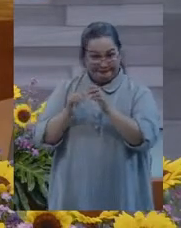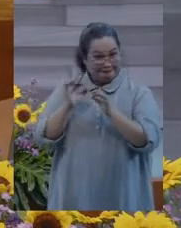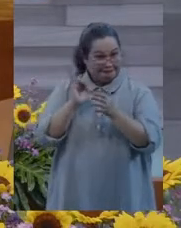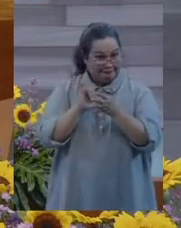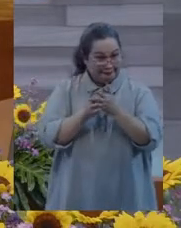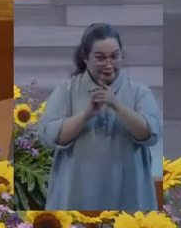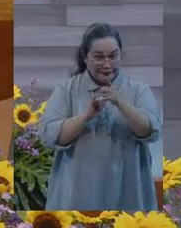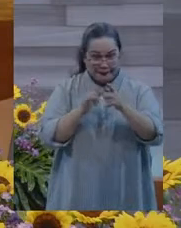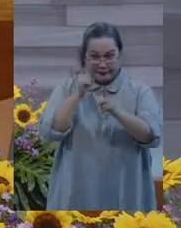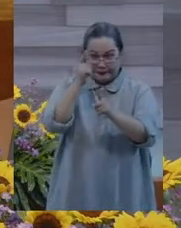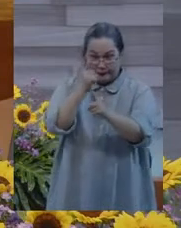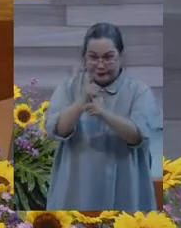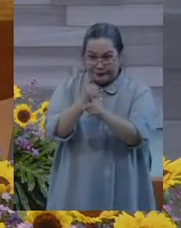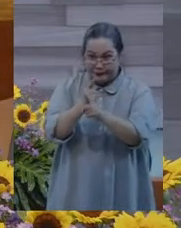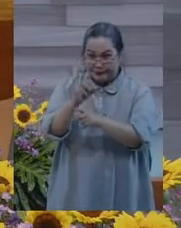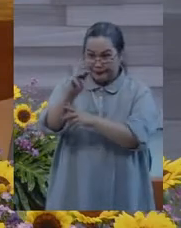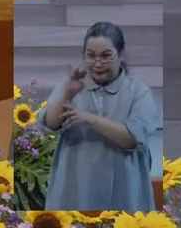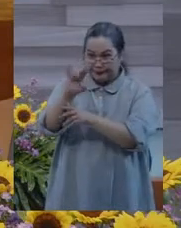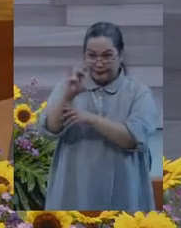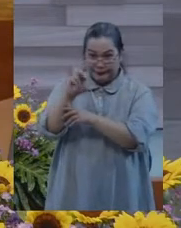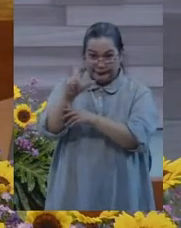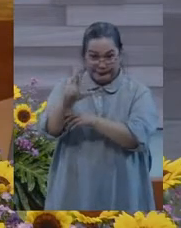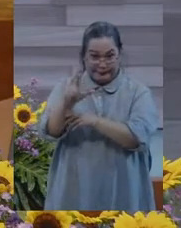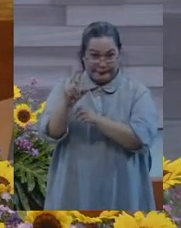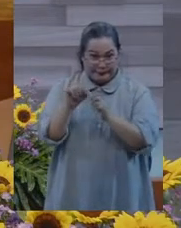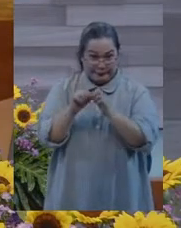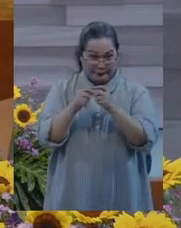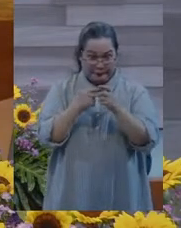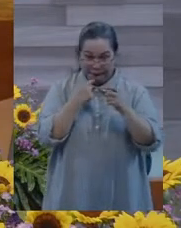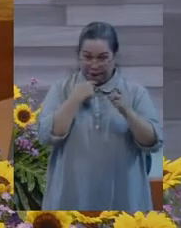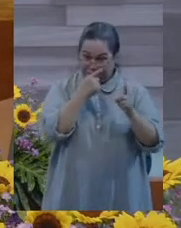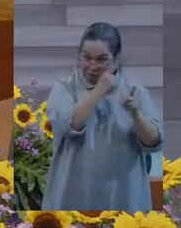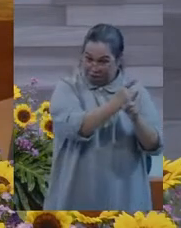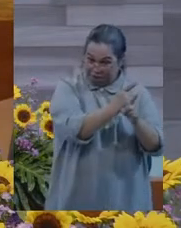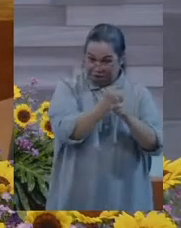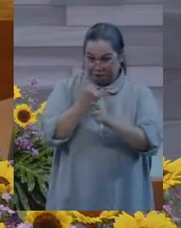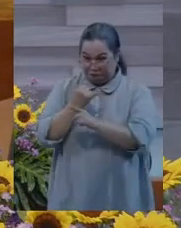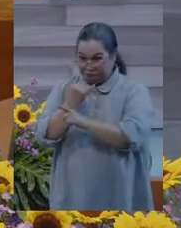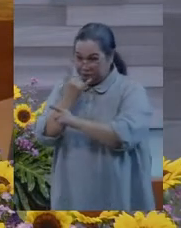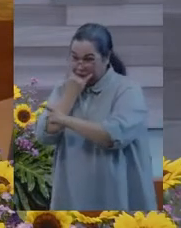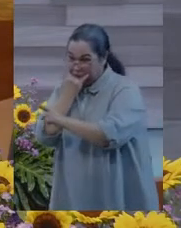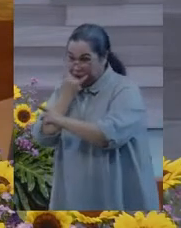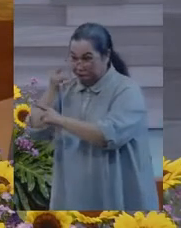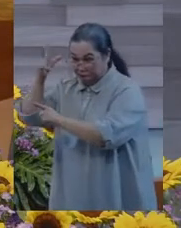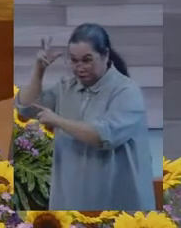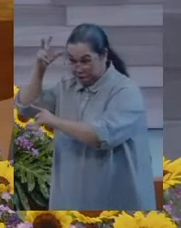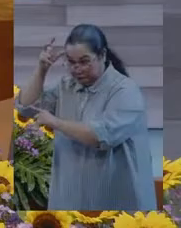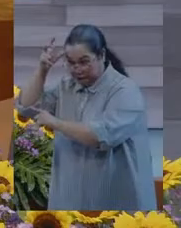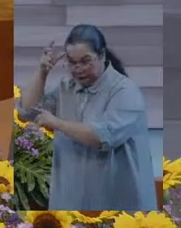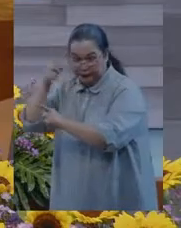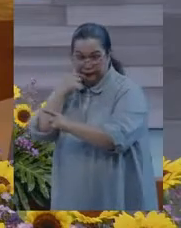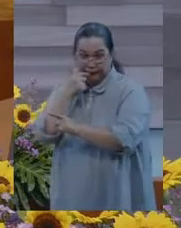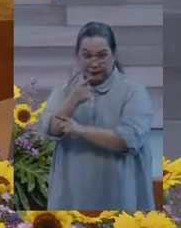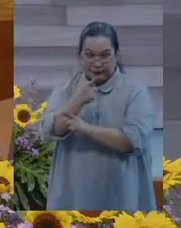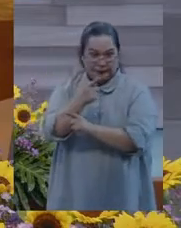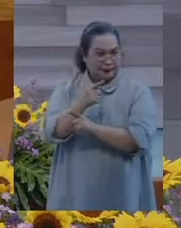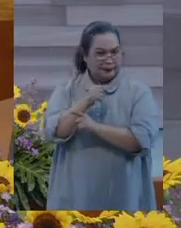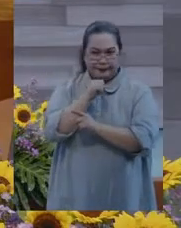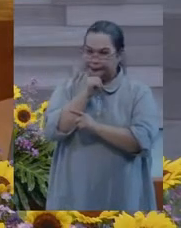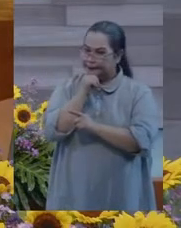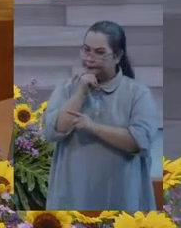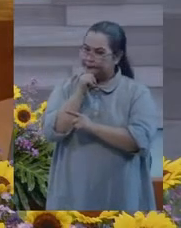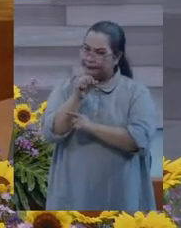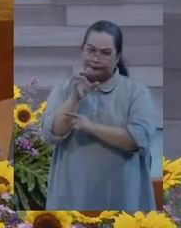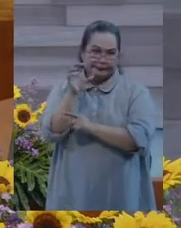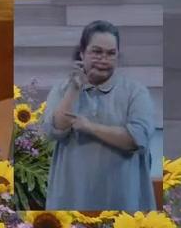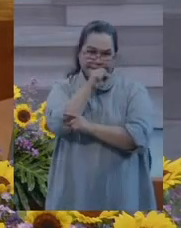kahit na nasa tama si Michael at kahit na nasa mali ang demonyo, sabi dito, he did not presume